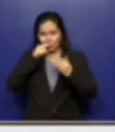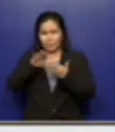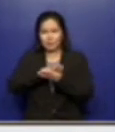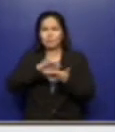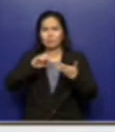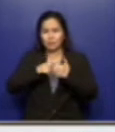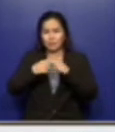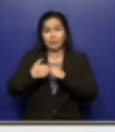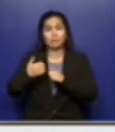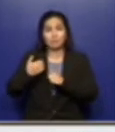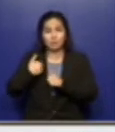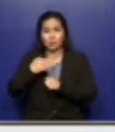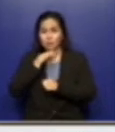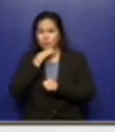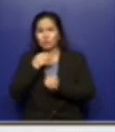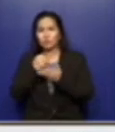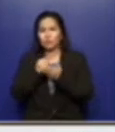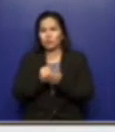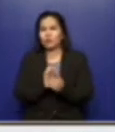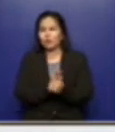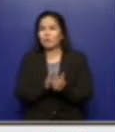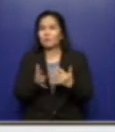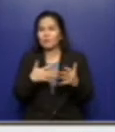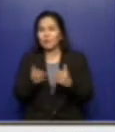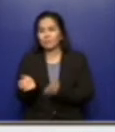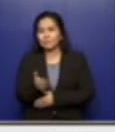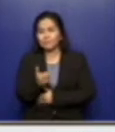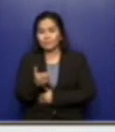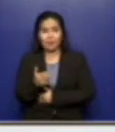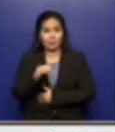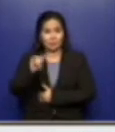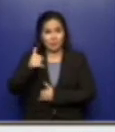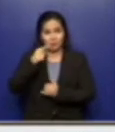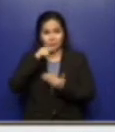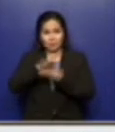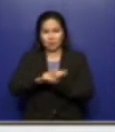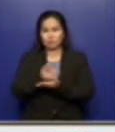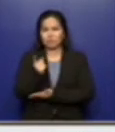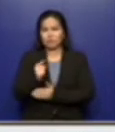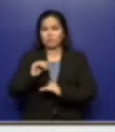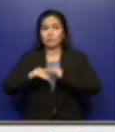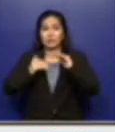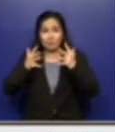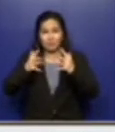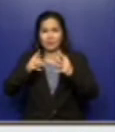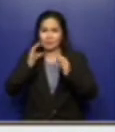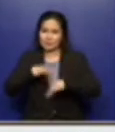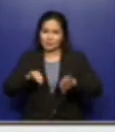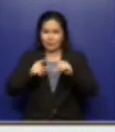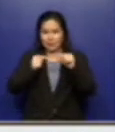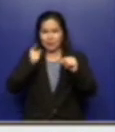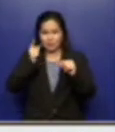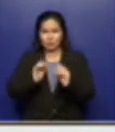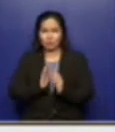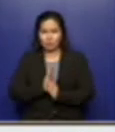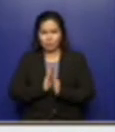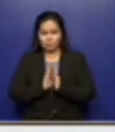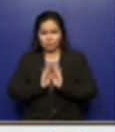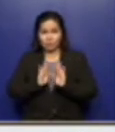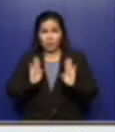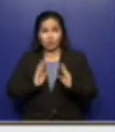ถ้าท่านยังพยุงกันอยู่อย่างนี้ประเทศของเราไม่ไปไหนค่ะเราต้องพูดความจริงกันขอบคุณท่านประธานค่